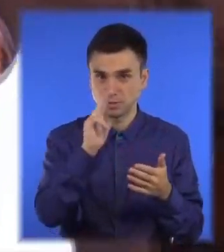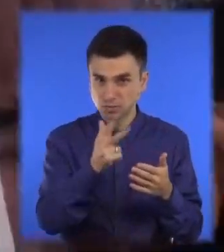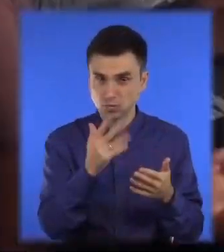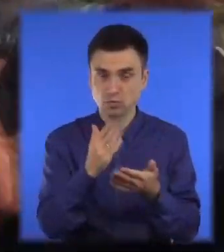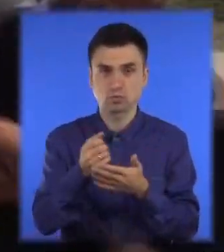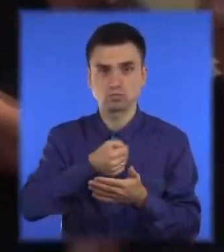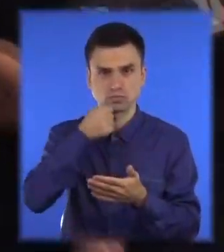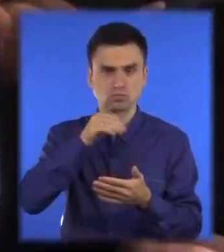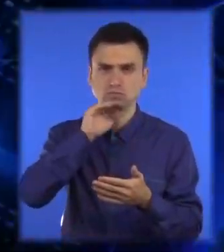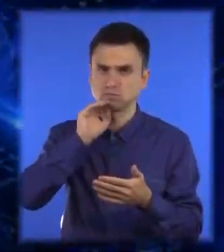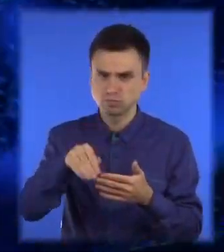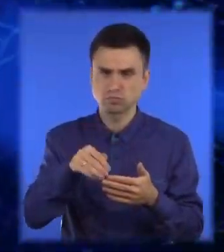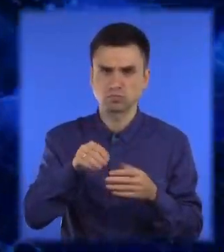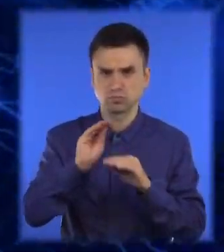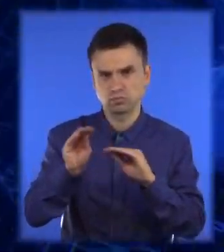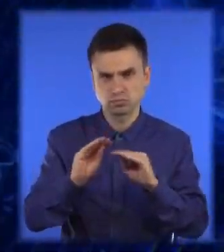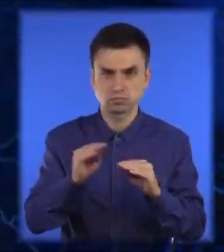Подробиці новин далі.